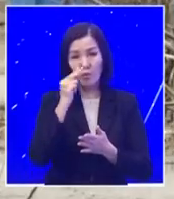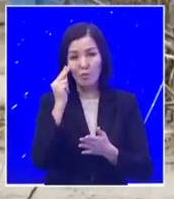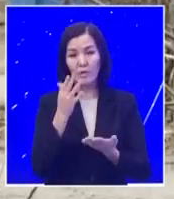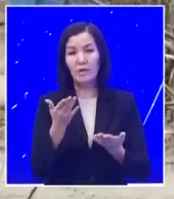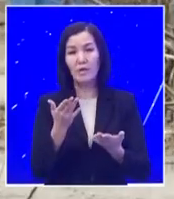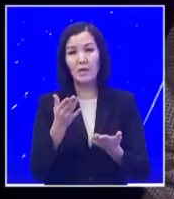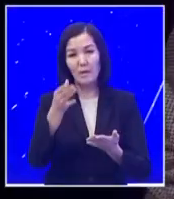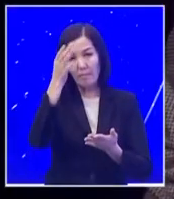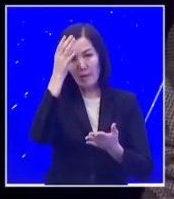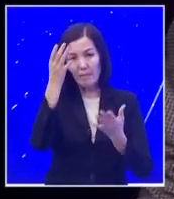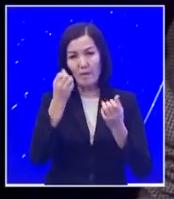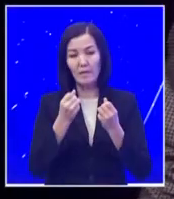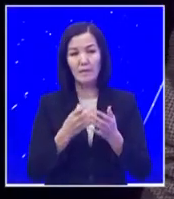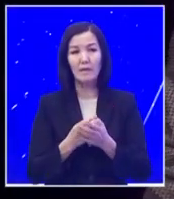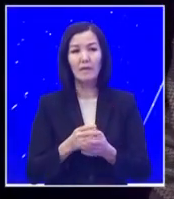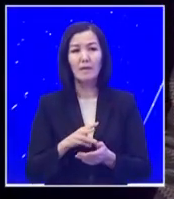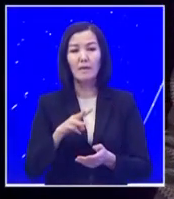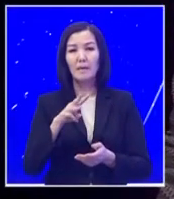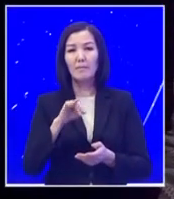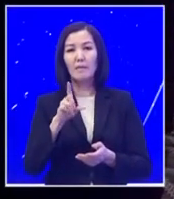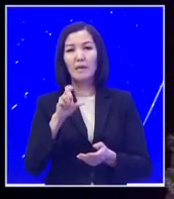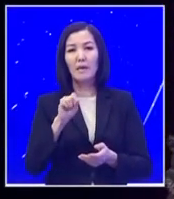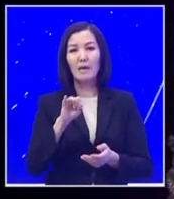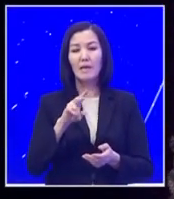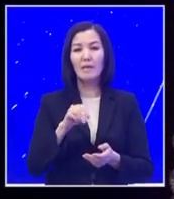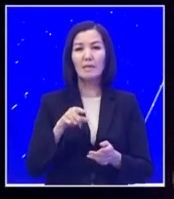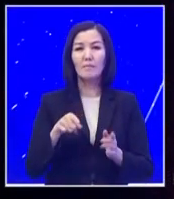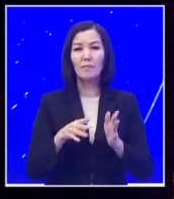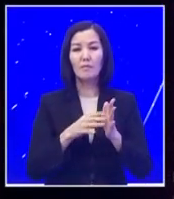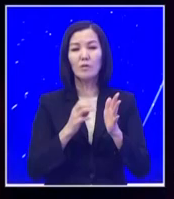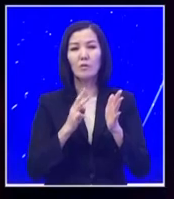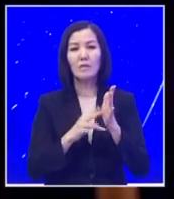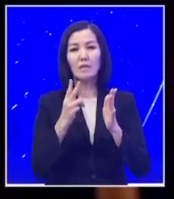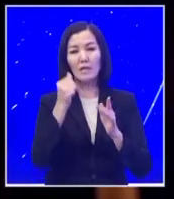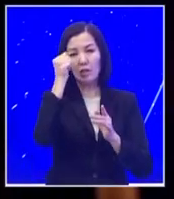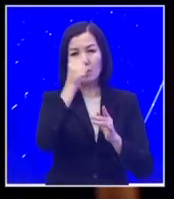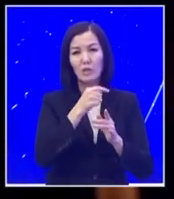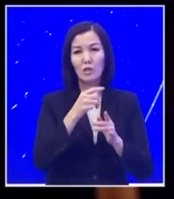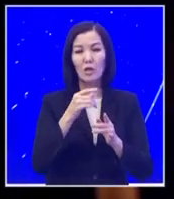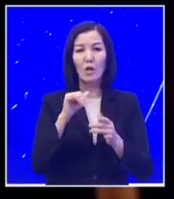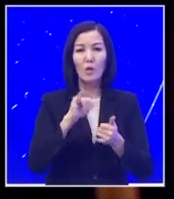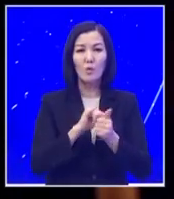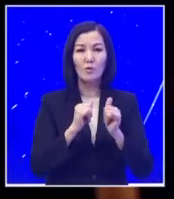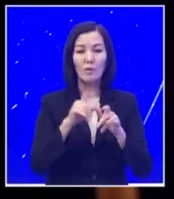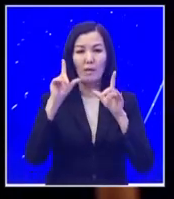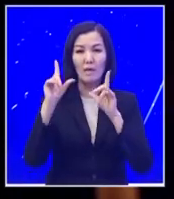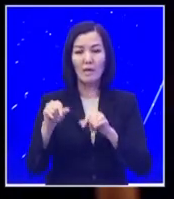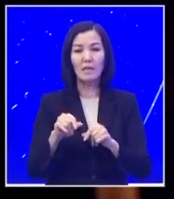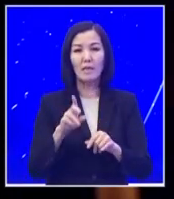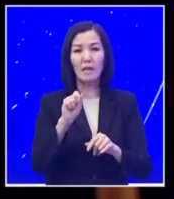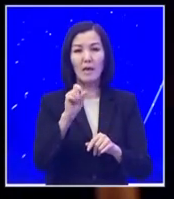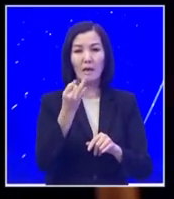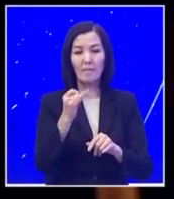оқыдық, білім алдық. Михаэлис 1882 жылы Өскеменге кетеді. Сонда да Абай Құнанбайұлы екеуінің